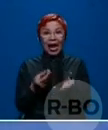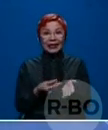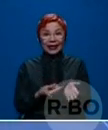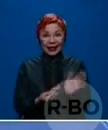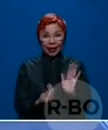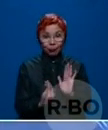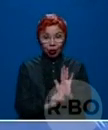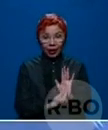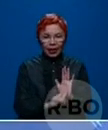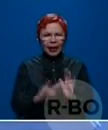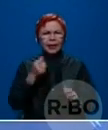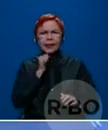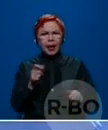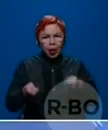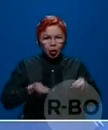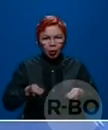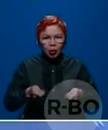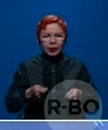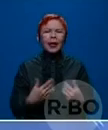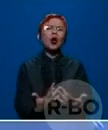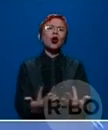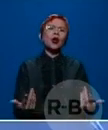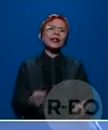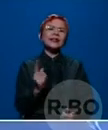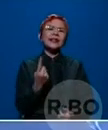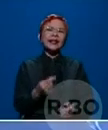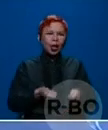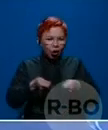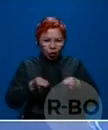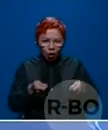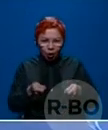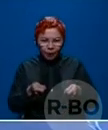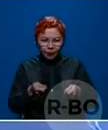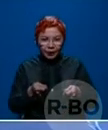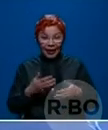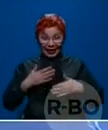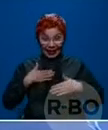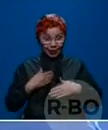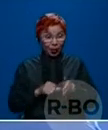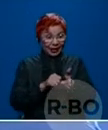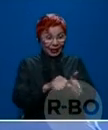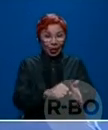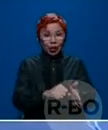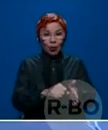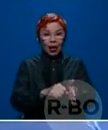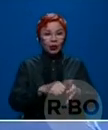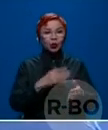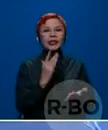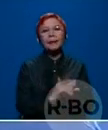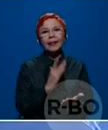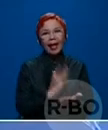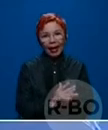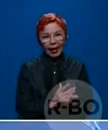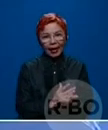siapa yang akan kontrol masyarakat itu sendiri Ingat saya katakan bahwa bantuan modal bergulir ini ini untuk sementara untuk